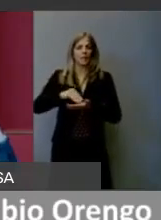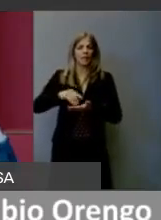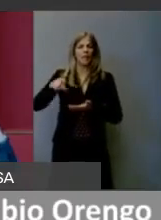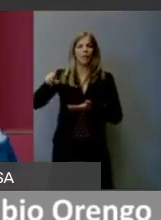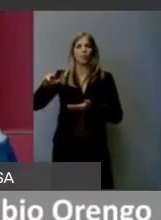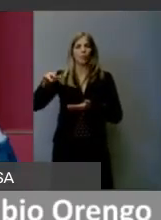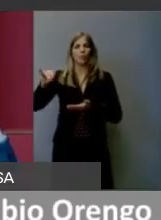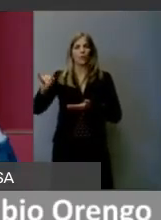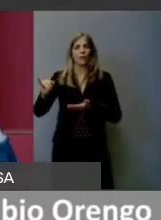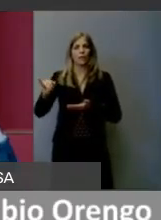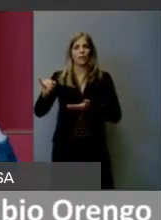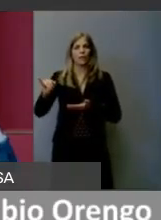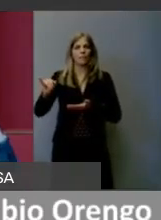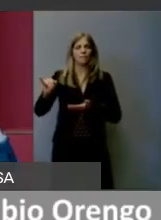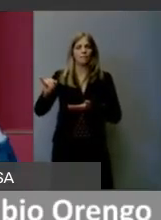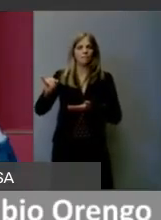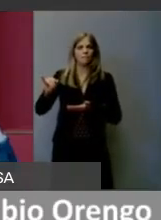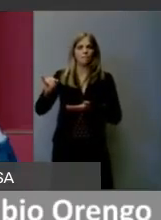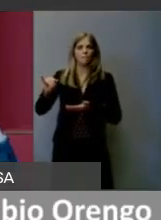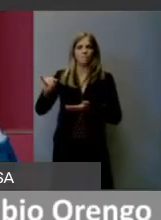Putti,